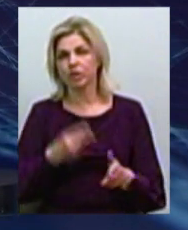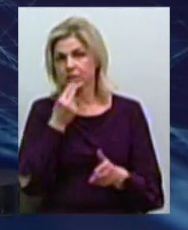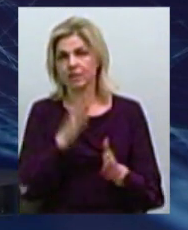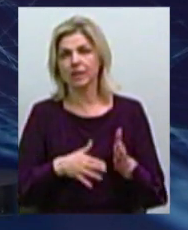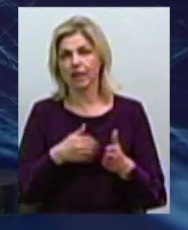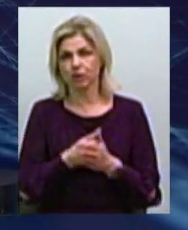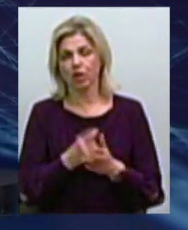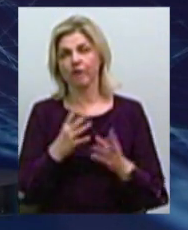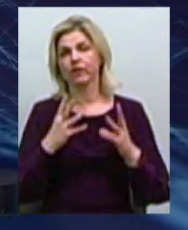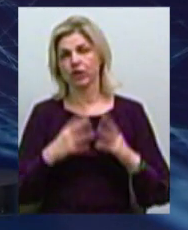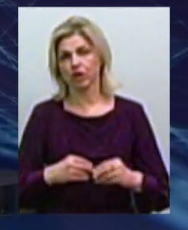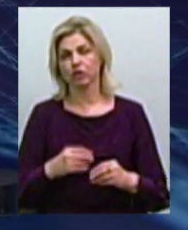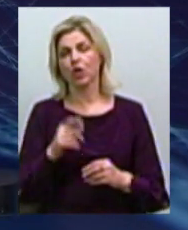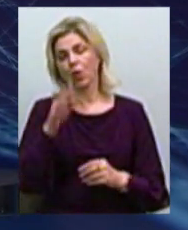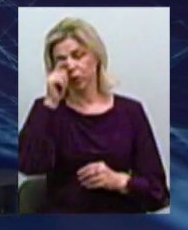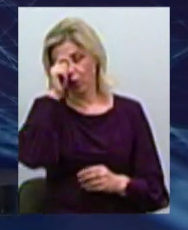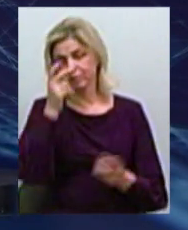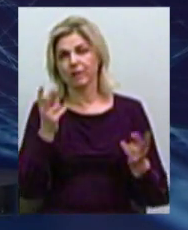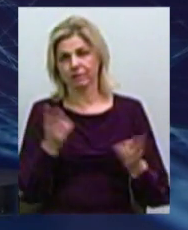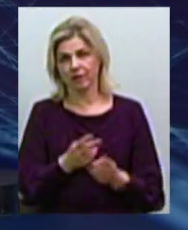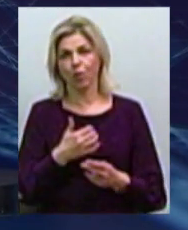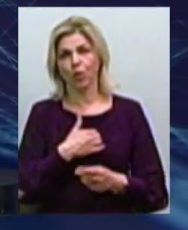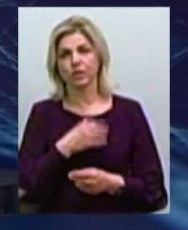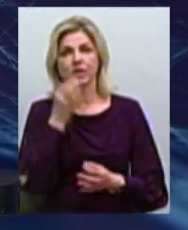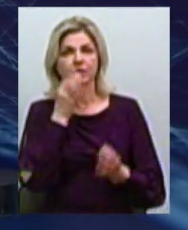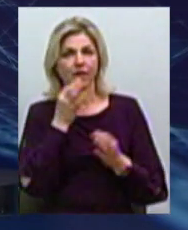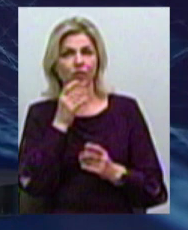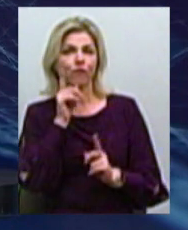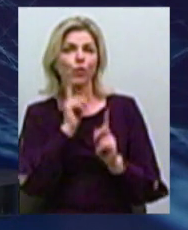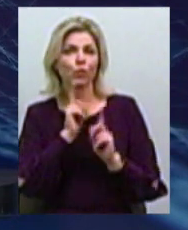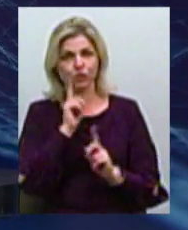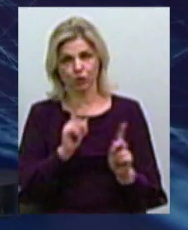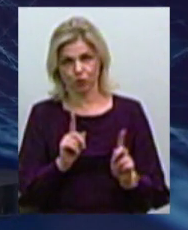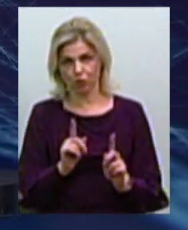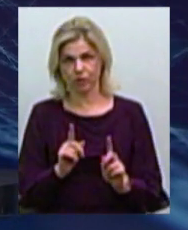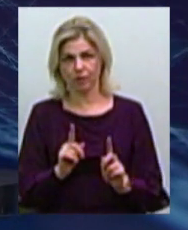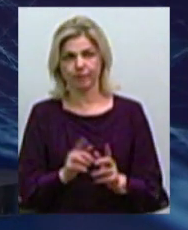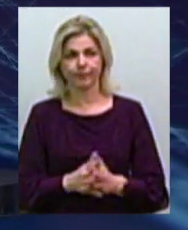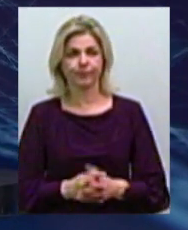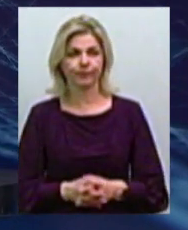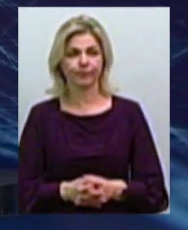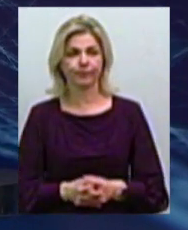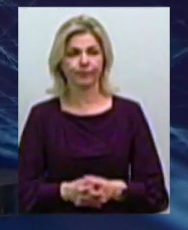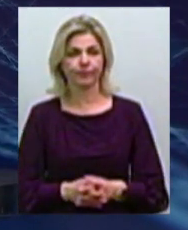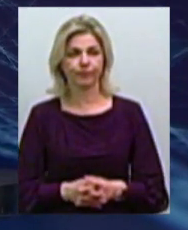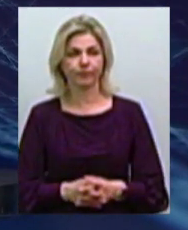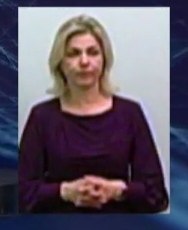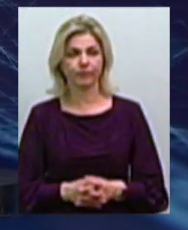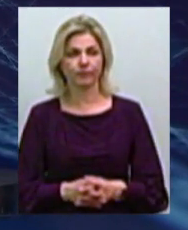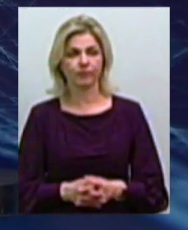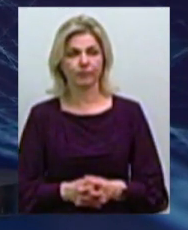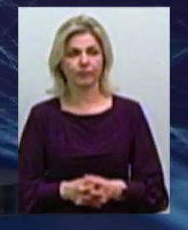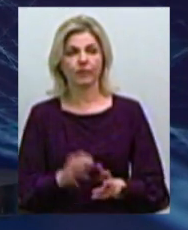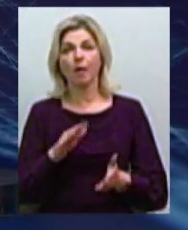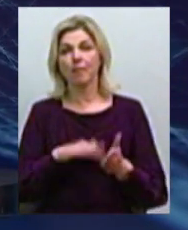теж хочеться чогось солодкого, там, смачненького, смаколиків, як кажуть дівчата-волонтери. Ну і без цього теж не